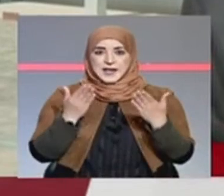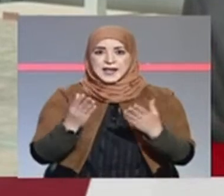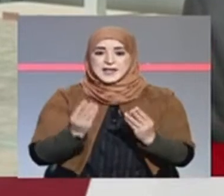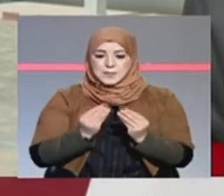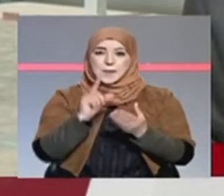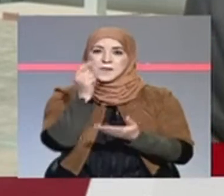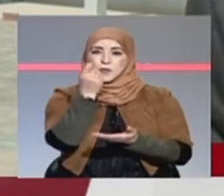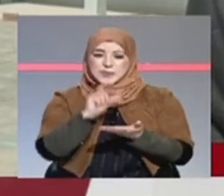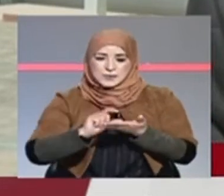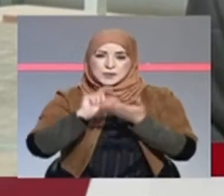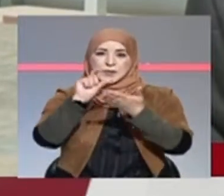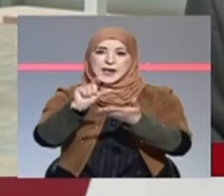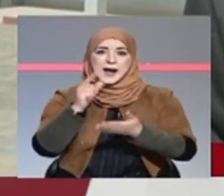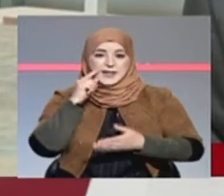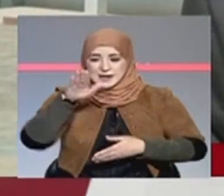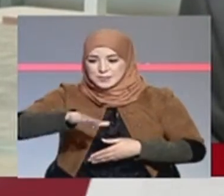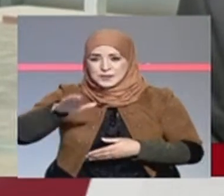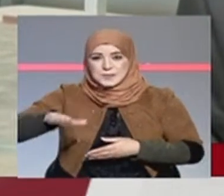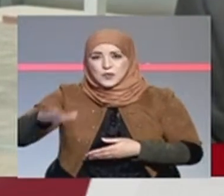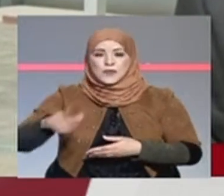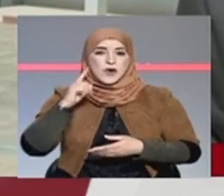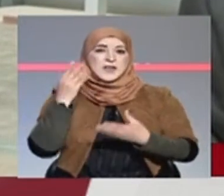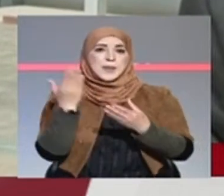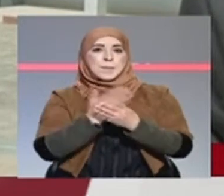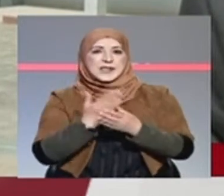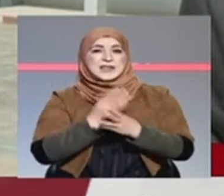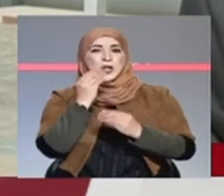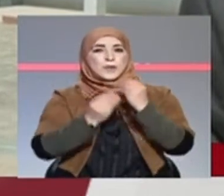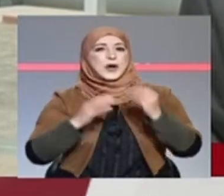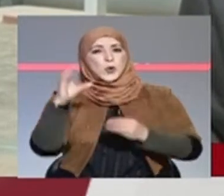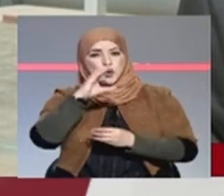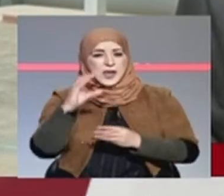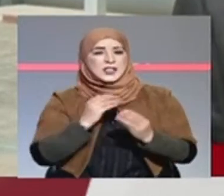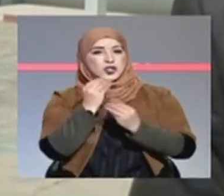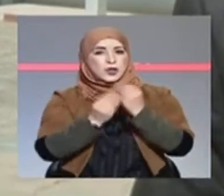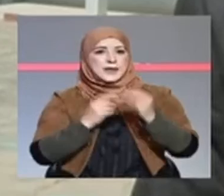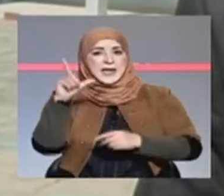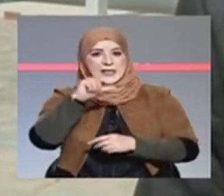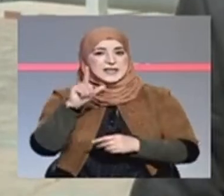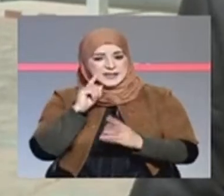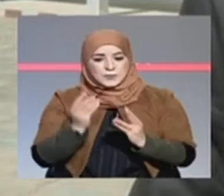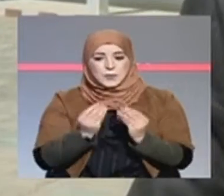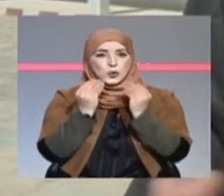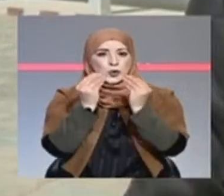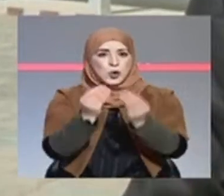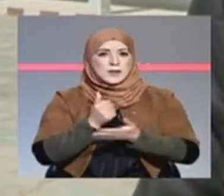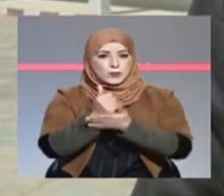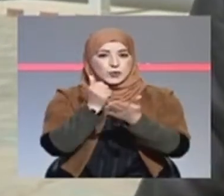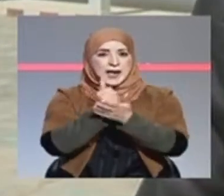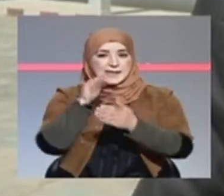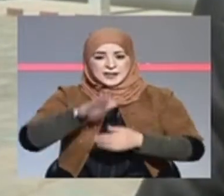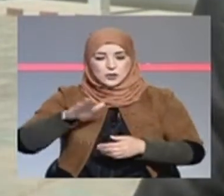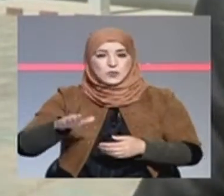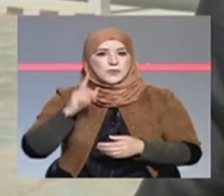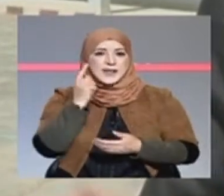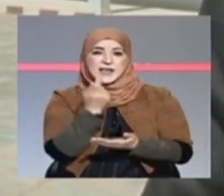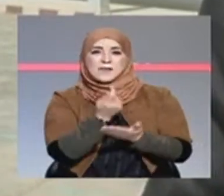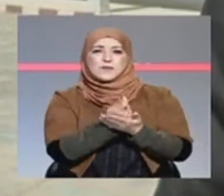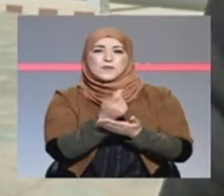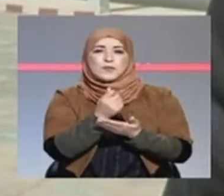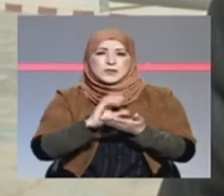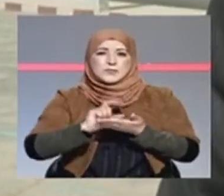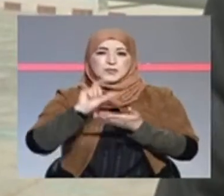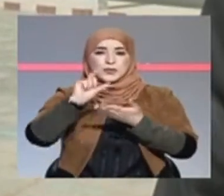لمستحقيها وفقا لمنظومه الميه رقميه اتينا المقروئيه في في